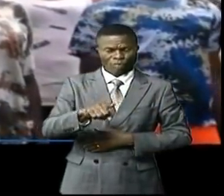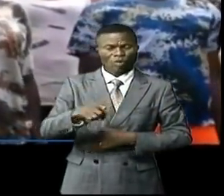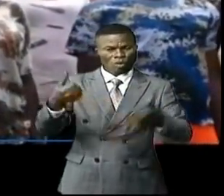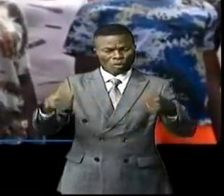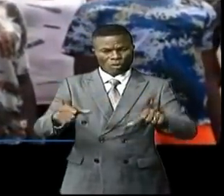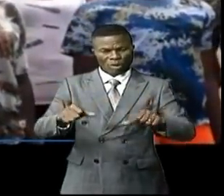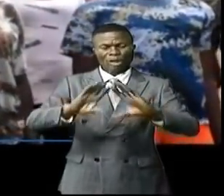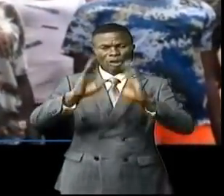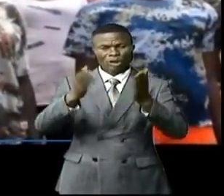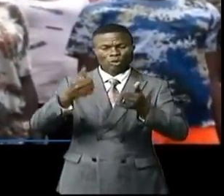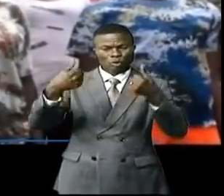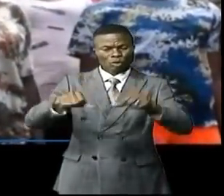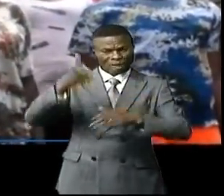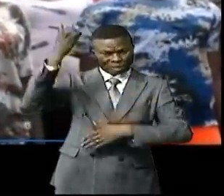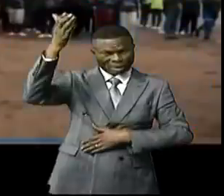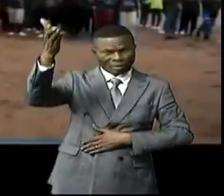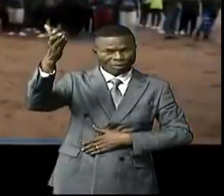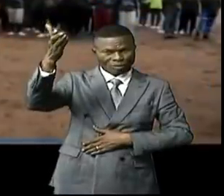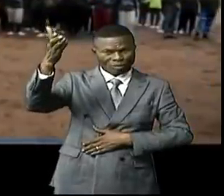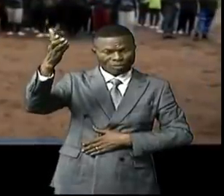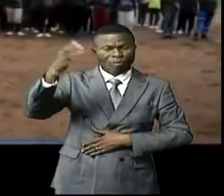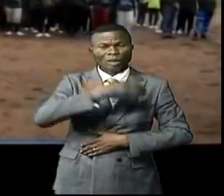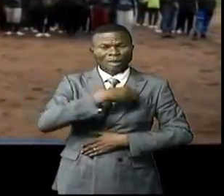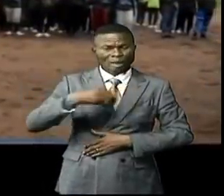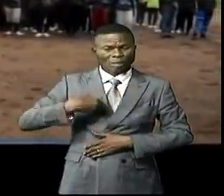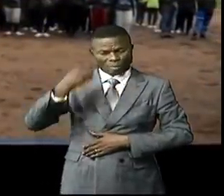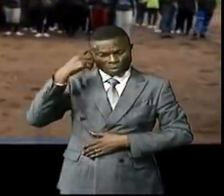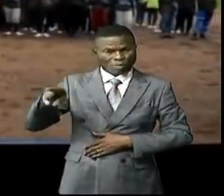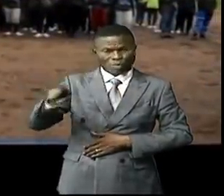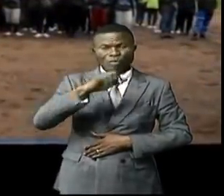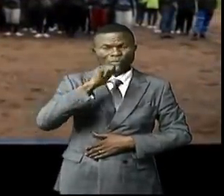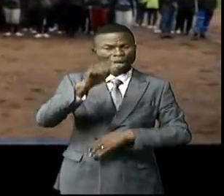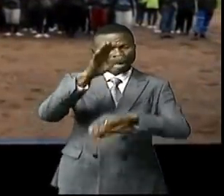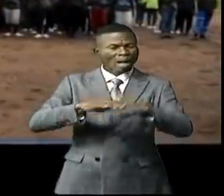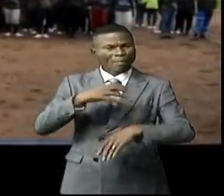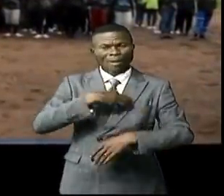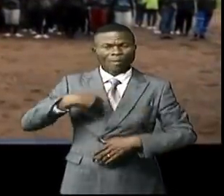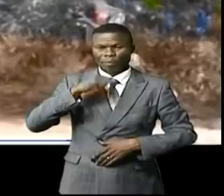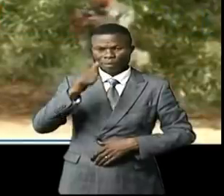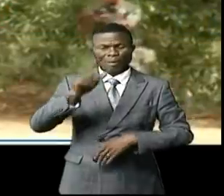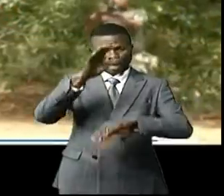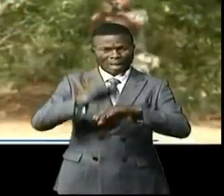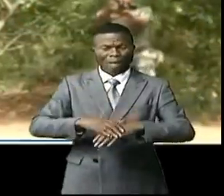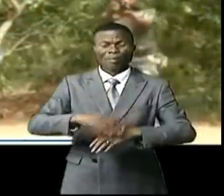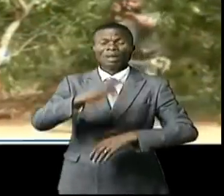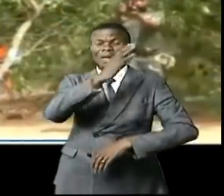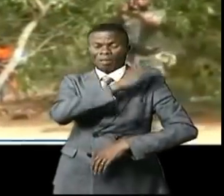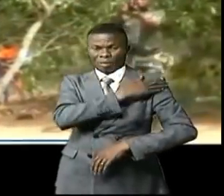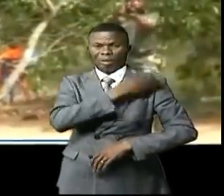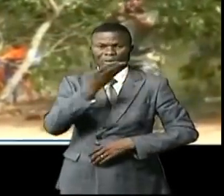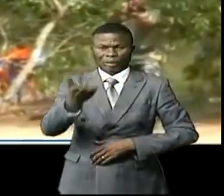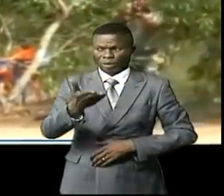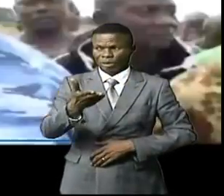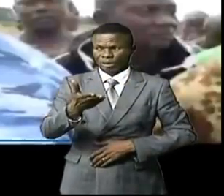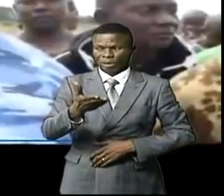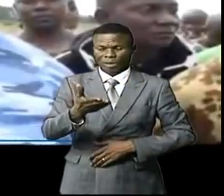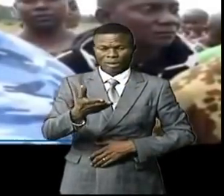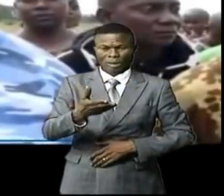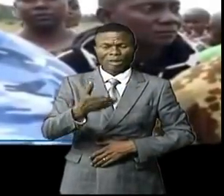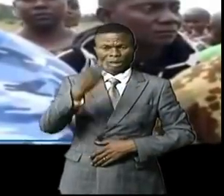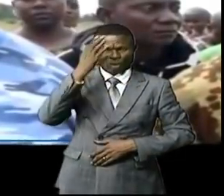Naba oyo batikali kuna. Baza ba mama na binote, oko benga ye mama te, oko benga ye na pete. Banda oyo na pete ya